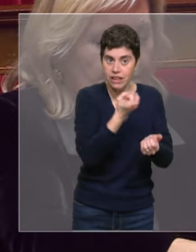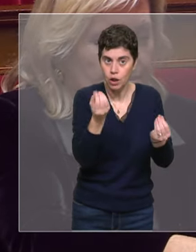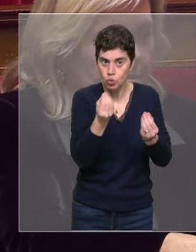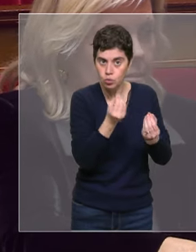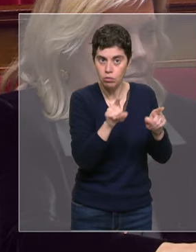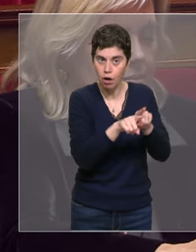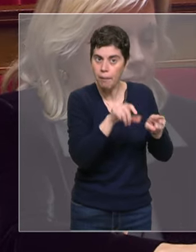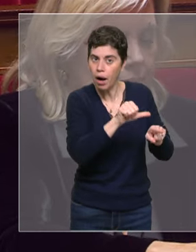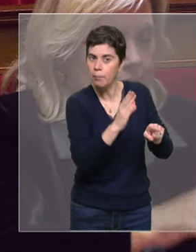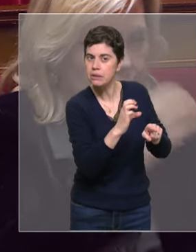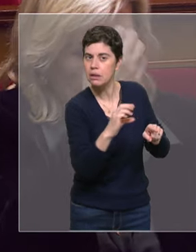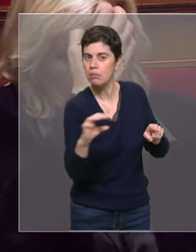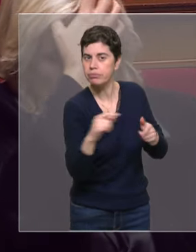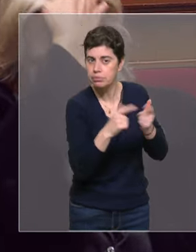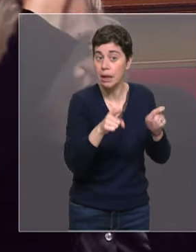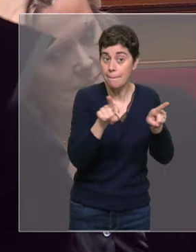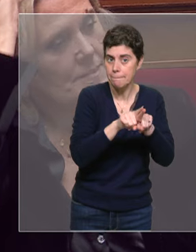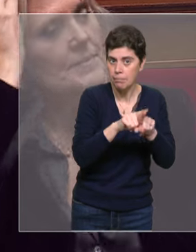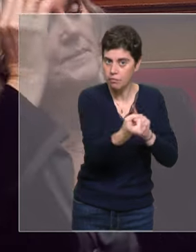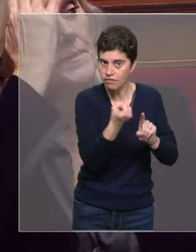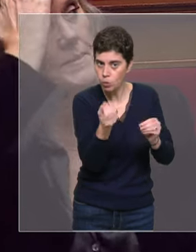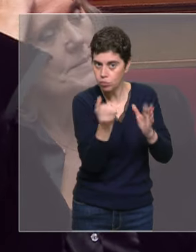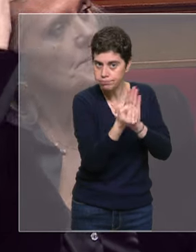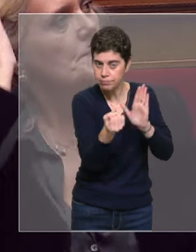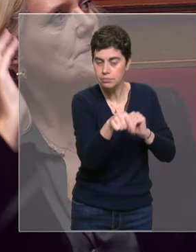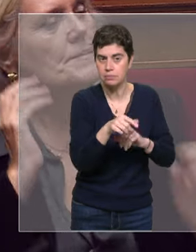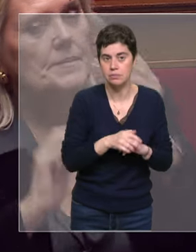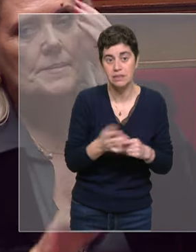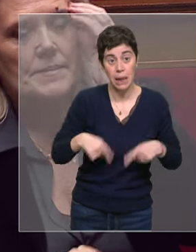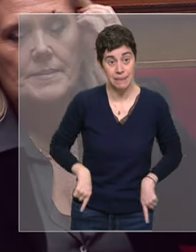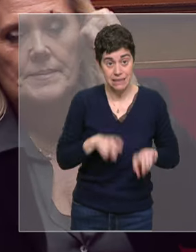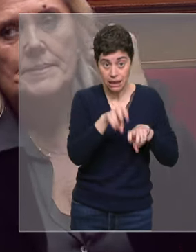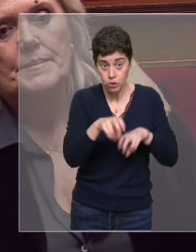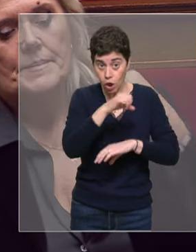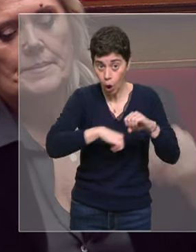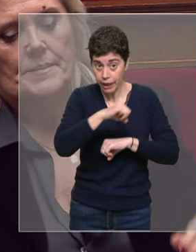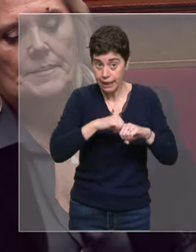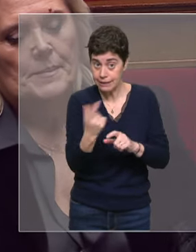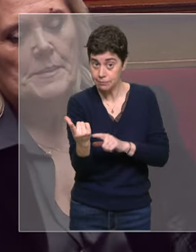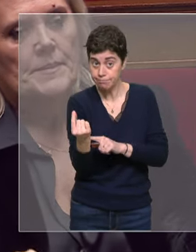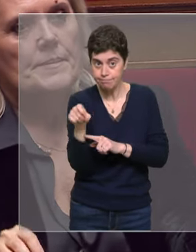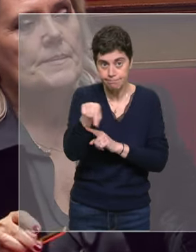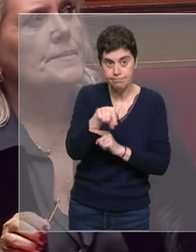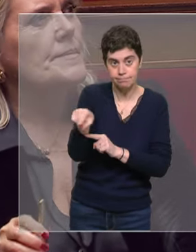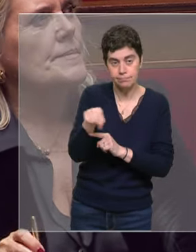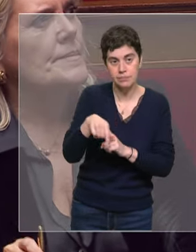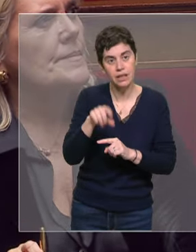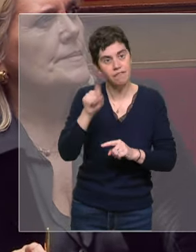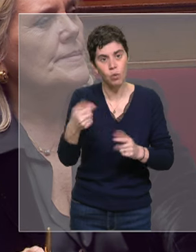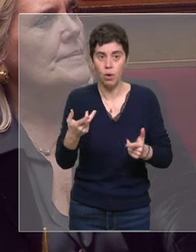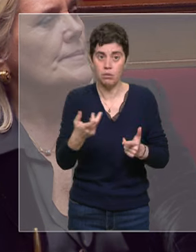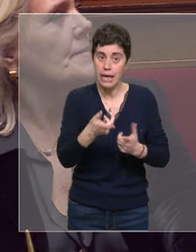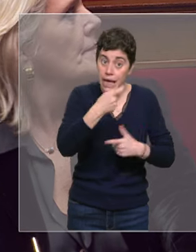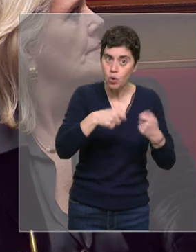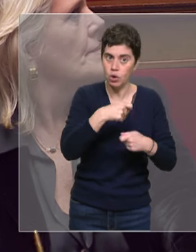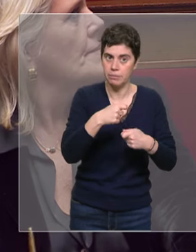ces dispositifs que vous comptez mettre en œuvre en lien avec le ministre de l'Agriculture, Marc Fesneau, et qui doivent répondre à des enjeux